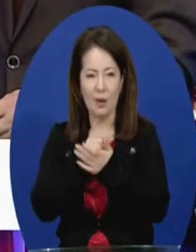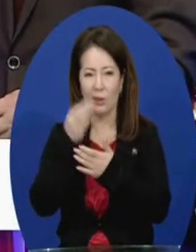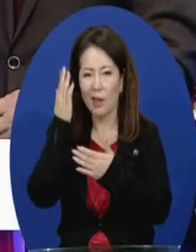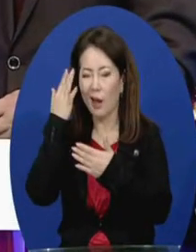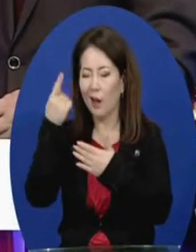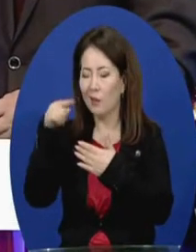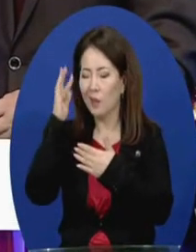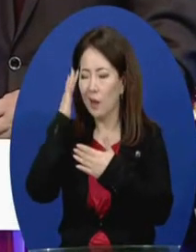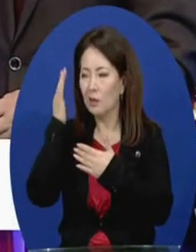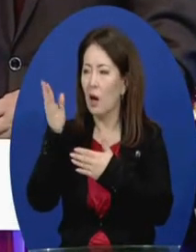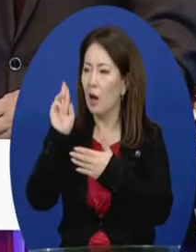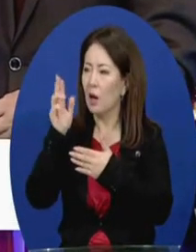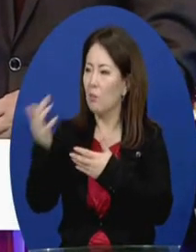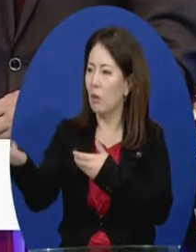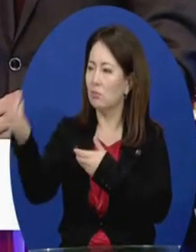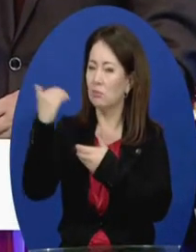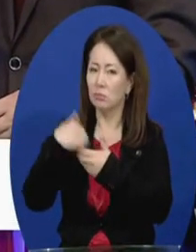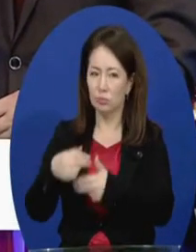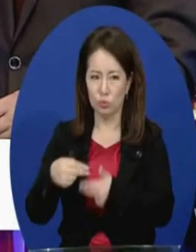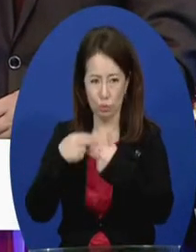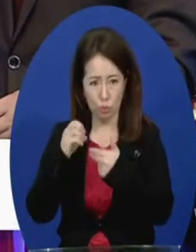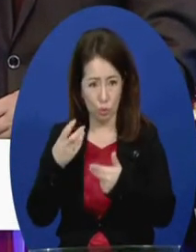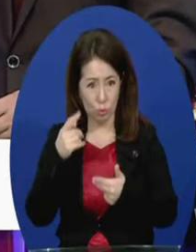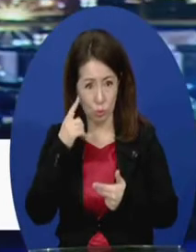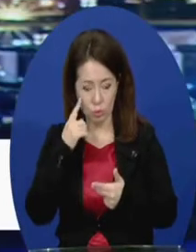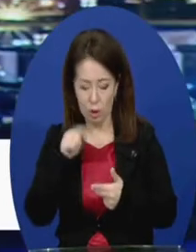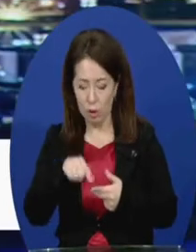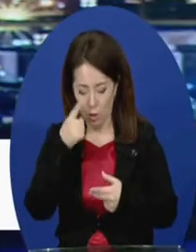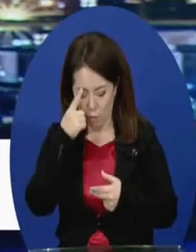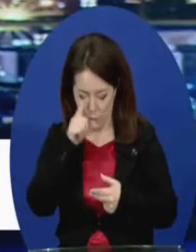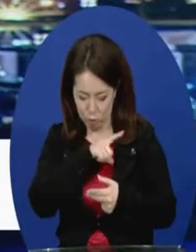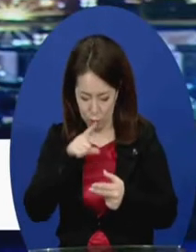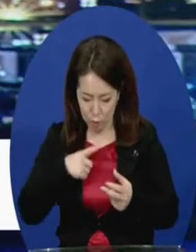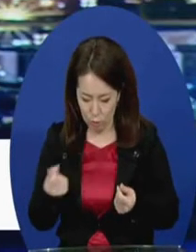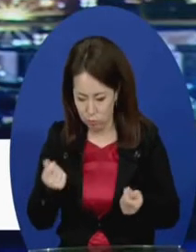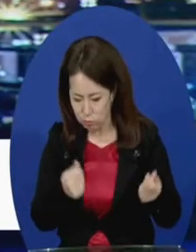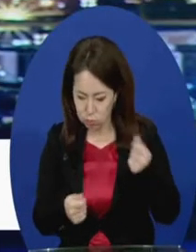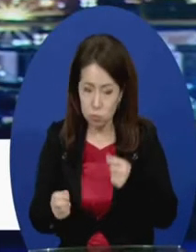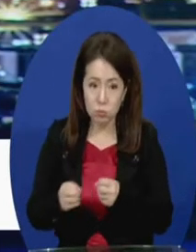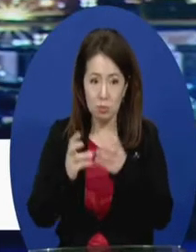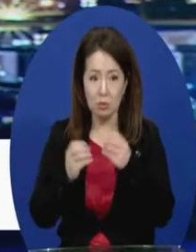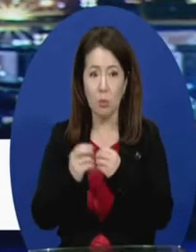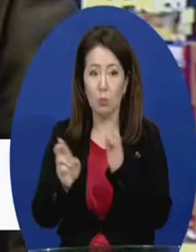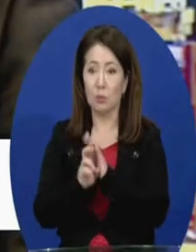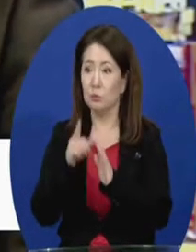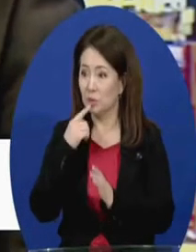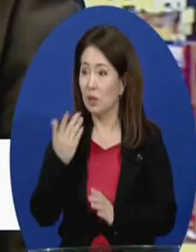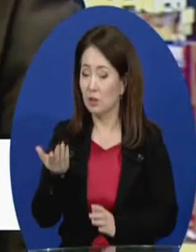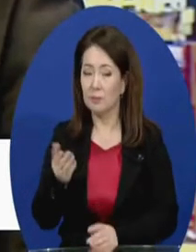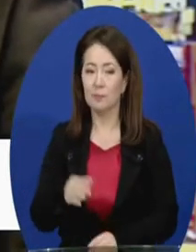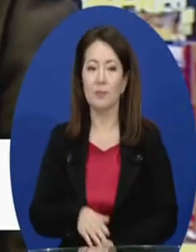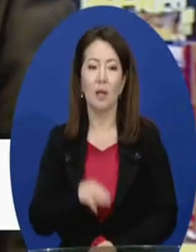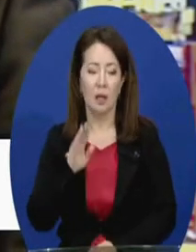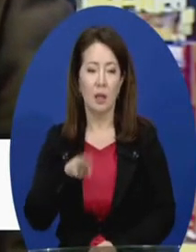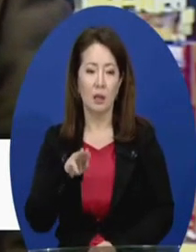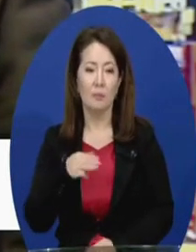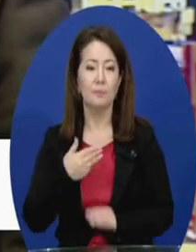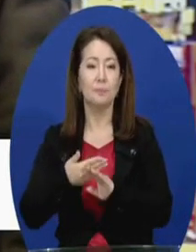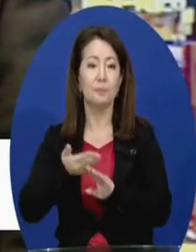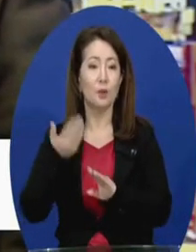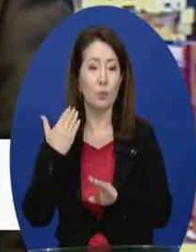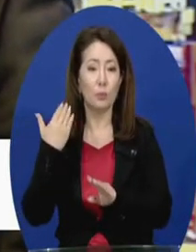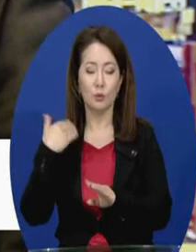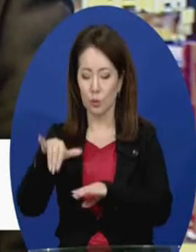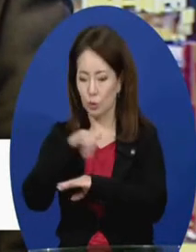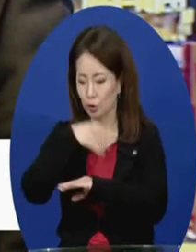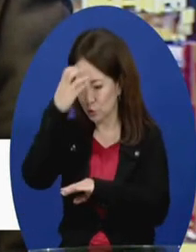том компаниуд орж ирэх ёстой. Гэтэл өнөөдөр монголчууд Монголдоо энийг бүгдийг хийж болно гэж та хэлээд байна. Өмнө нь бол улс